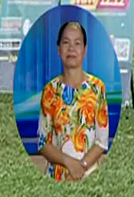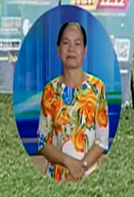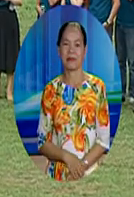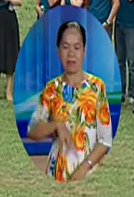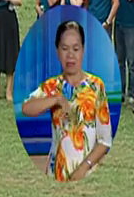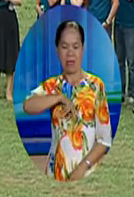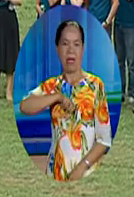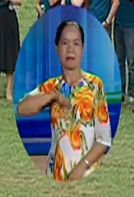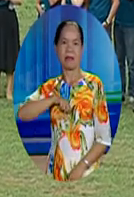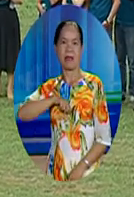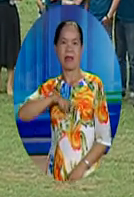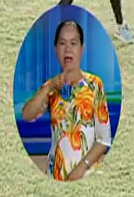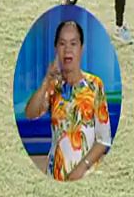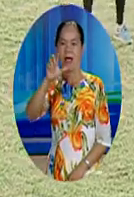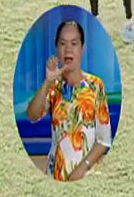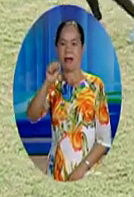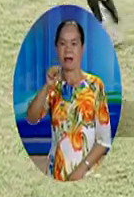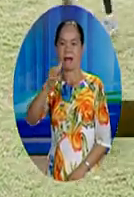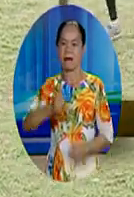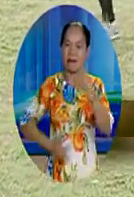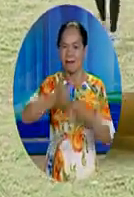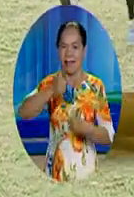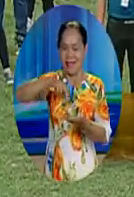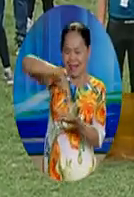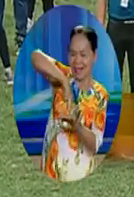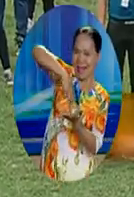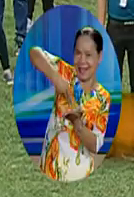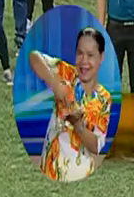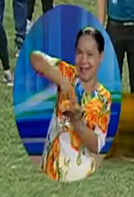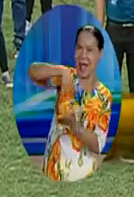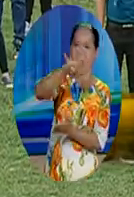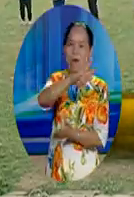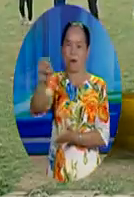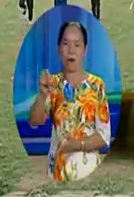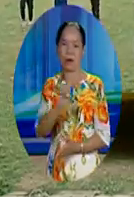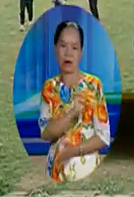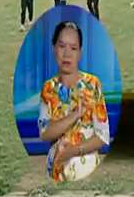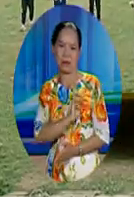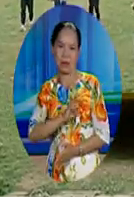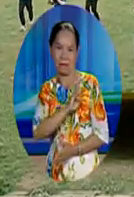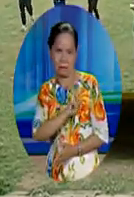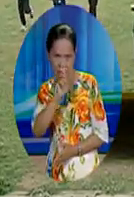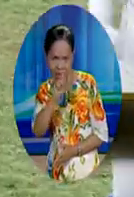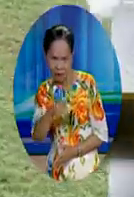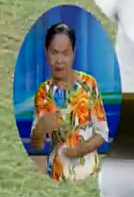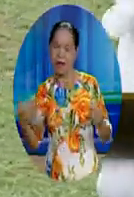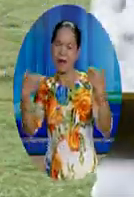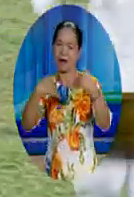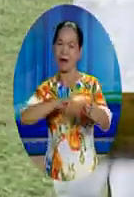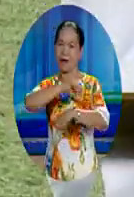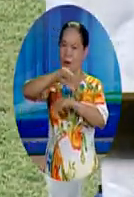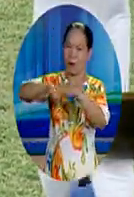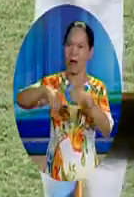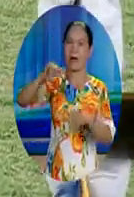nghệ sĩ Quang Đăng, top 3 cuộc thi thử thách cùng bước nhảy, đã cùng gần 400 nhân viên Lazada tại khu vực thành phố Hồ Chí Minh tham gia hoạt động Flash Mob